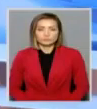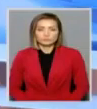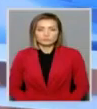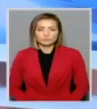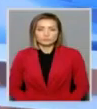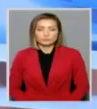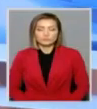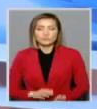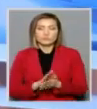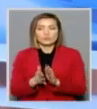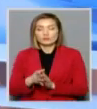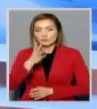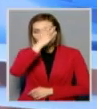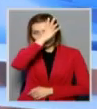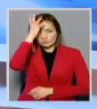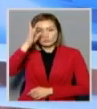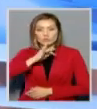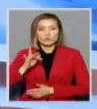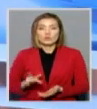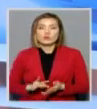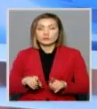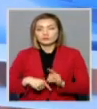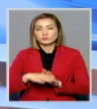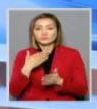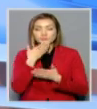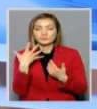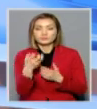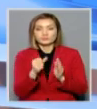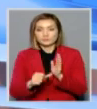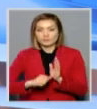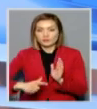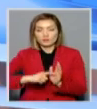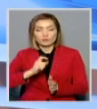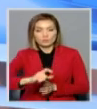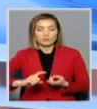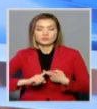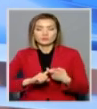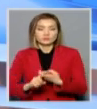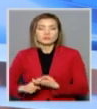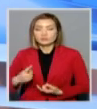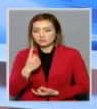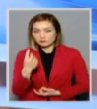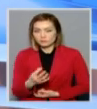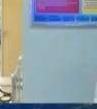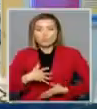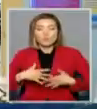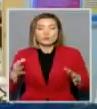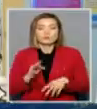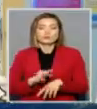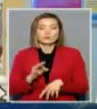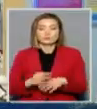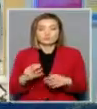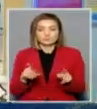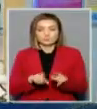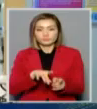ситуация с коронавирусом нашем регионе не идет к улучшению 567 человек заразились задние сутки большая часть заболевших